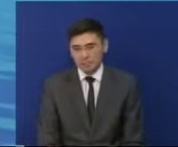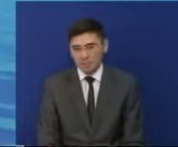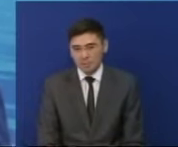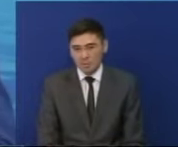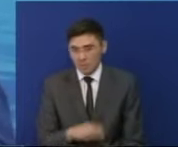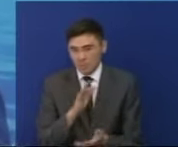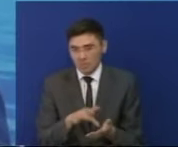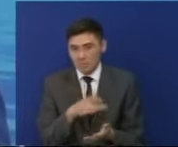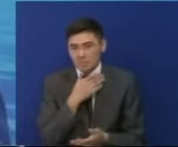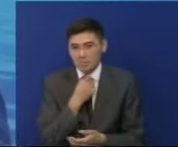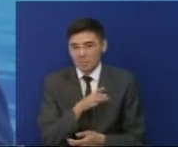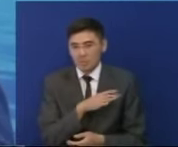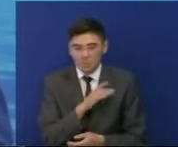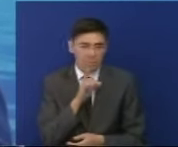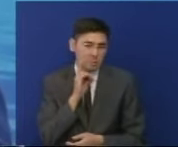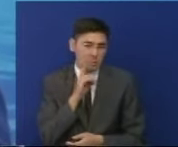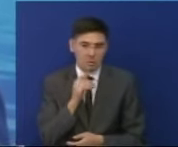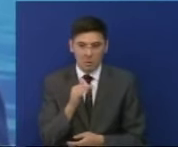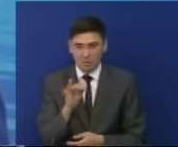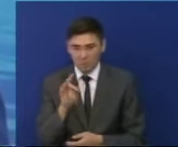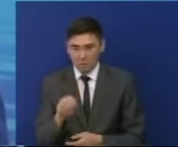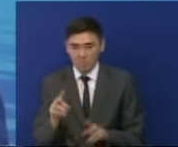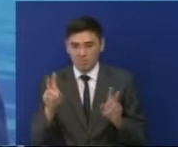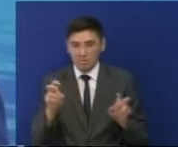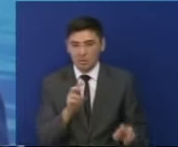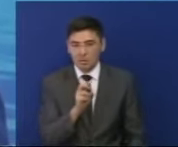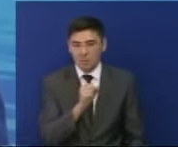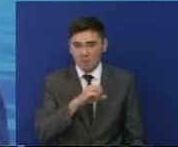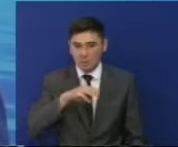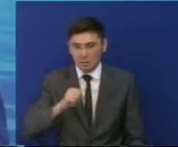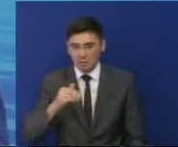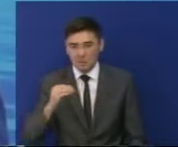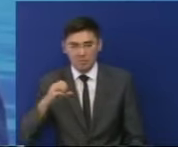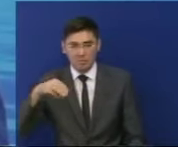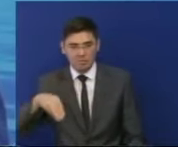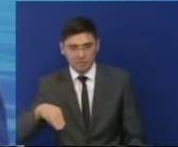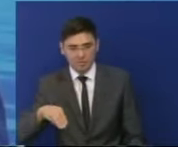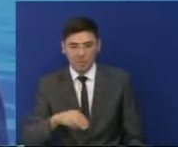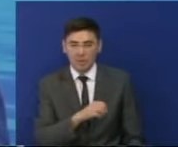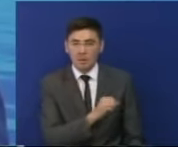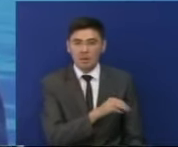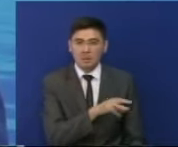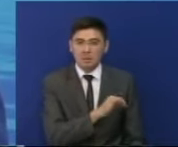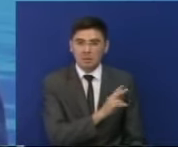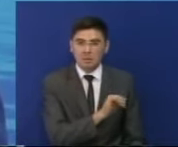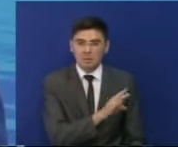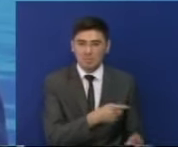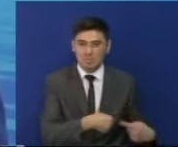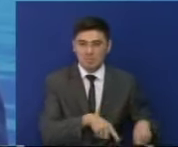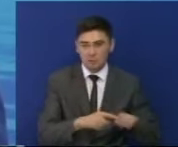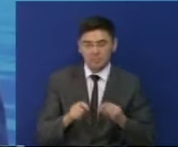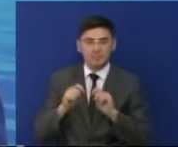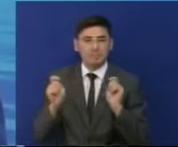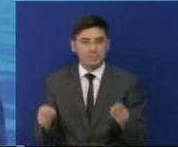семей прошел молодежный форум «Баста-фест». Его организаторами выступила палата предпринимателей «Атамикен». В рамках государственных